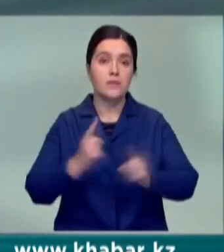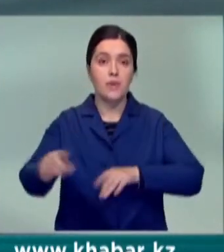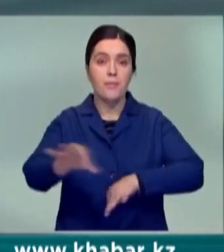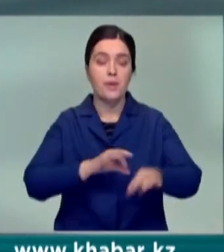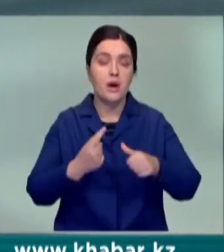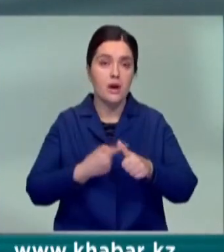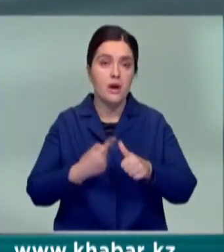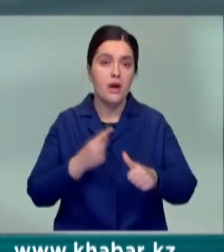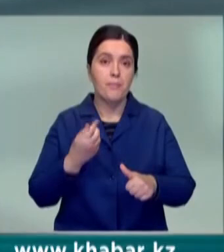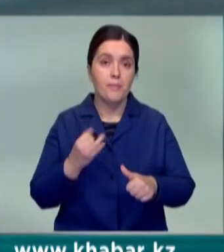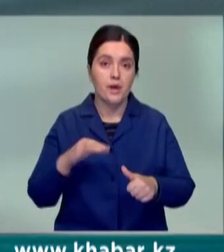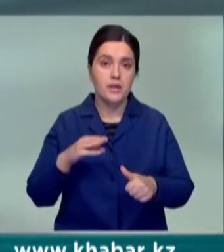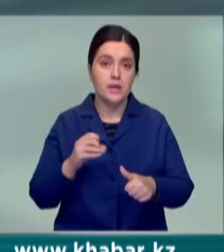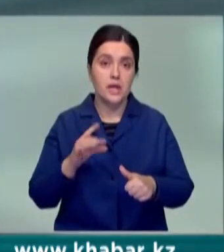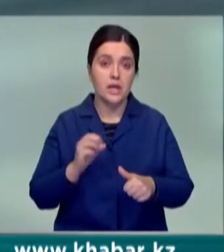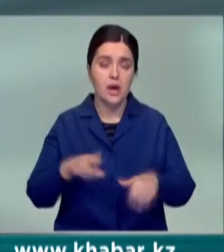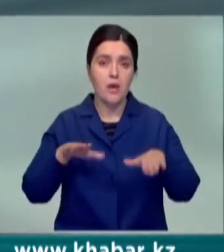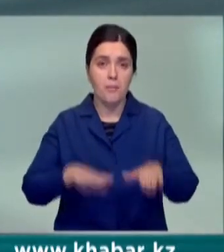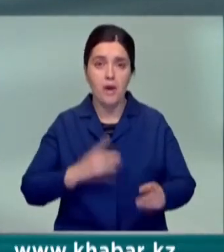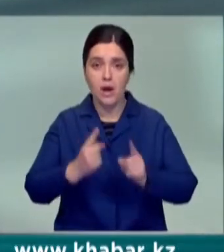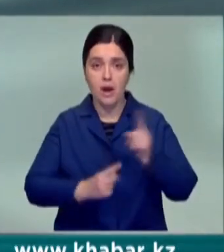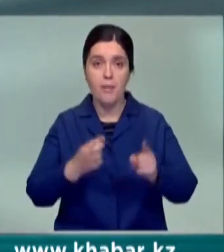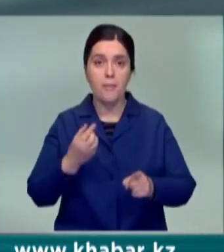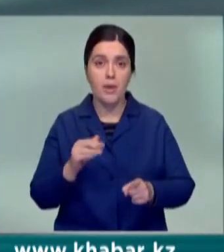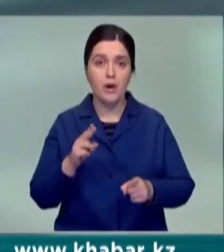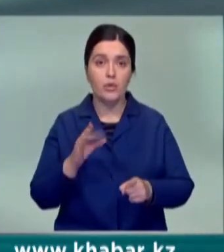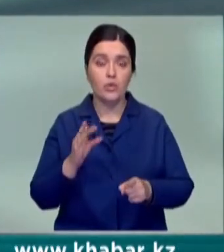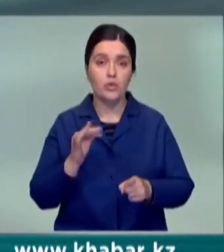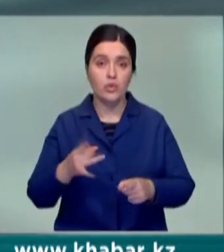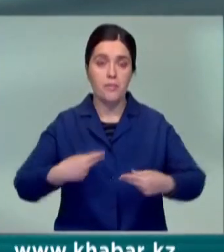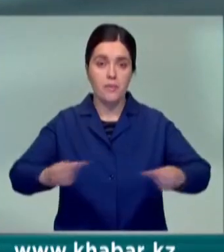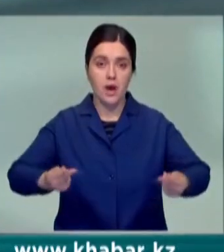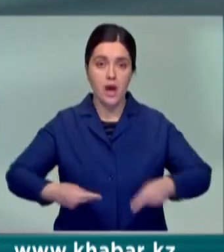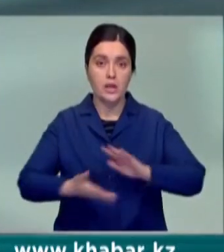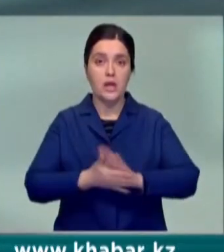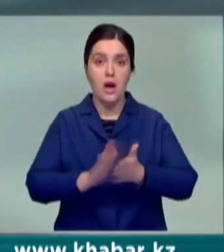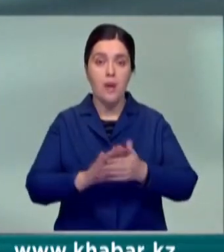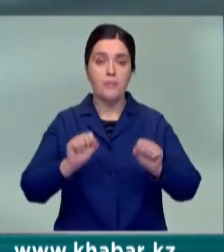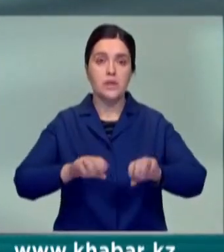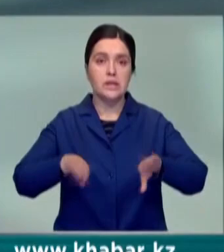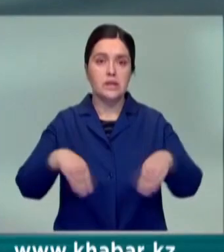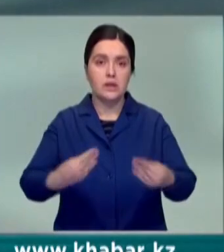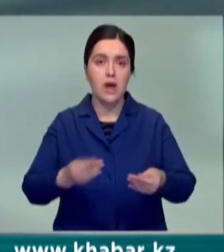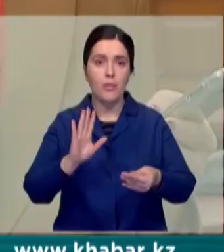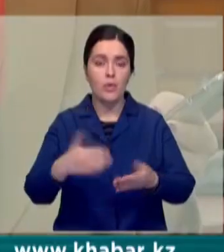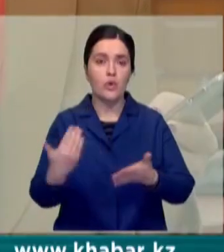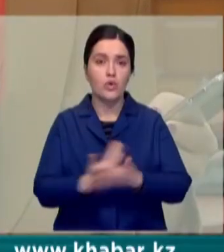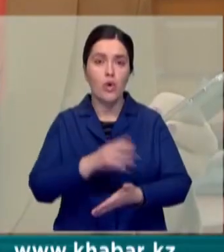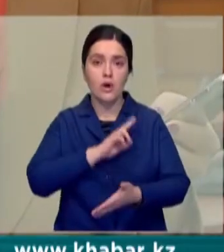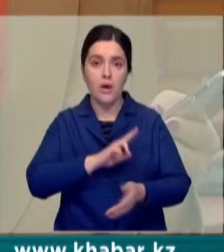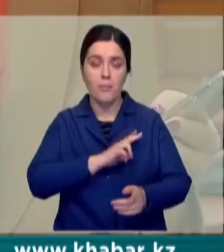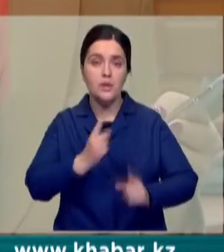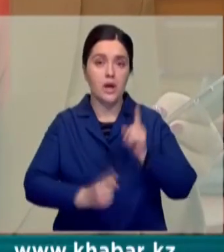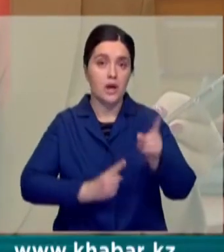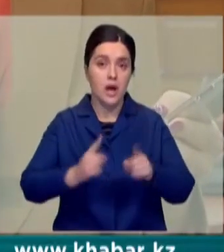казахстанско-российского космического проекта «Байтерек» на космодроме Байконур. Ратификация договора позволит дать новый импульс